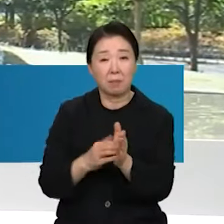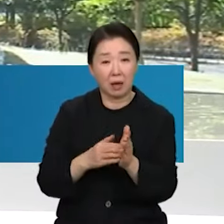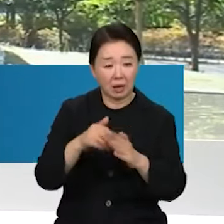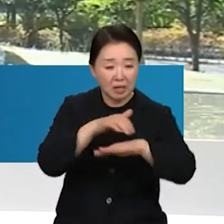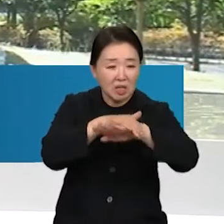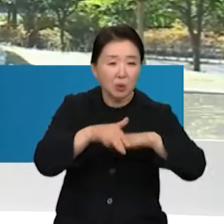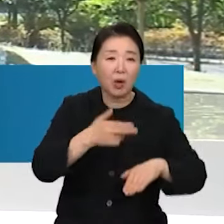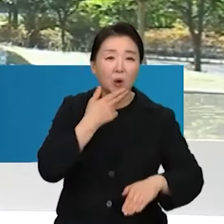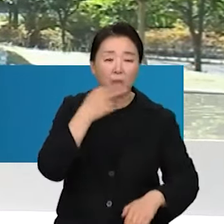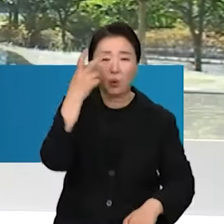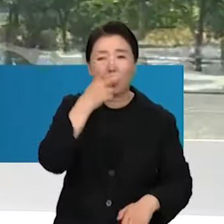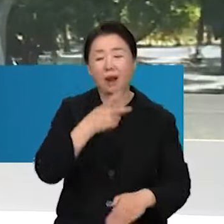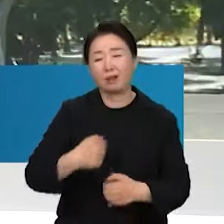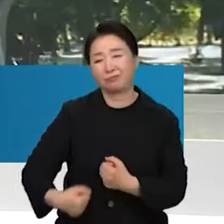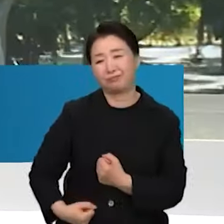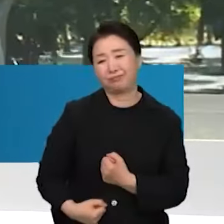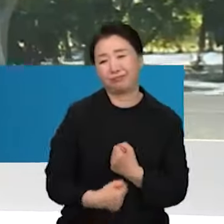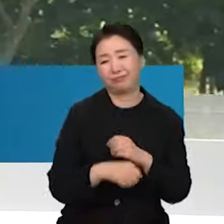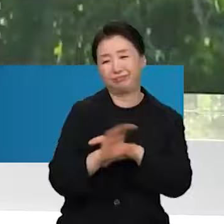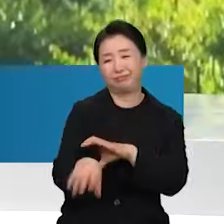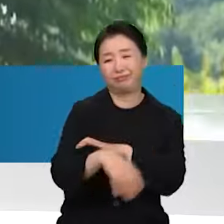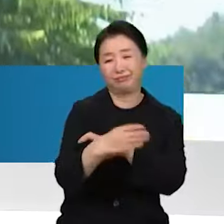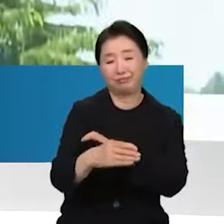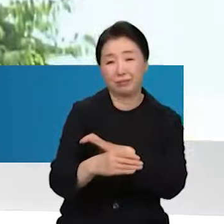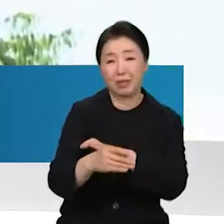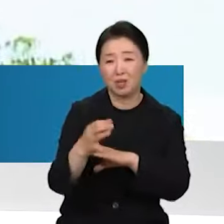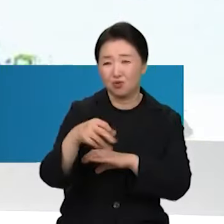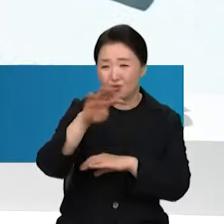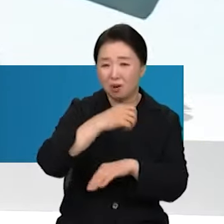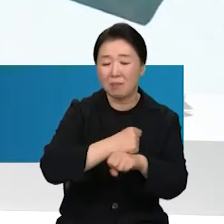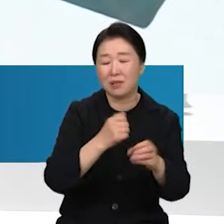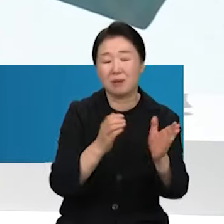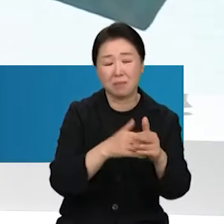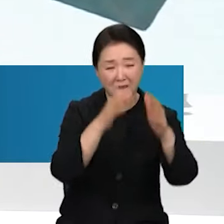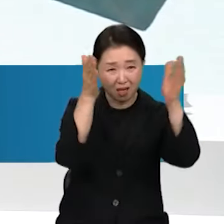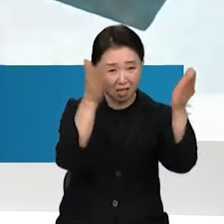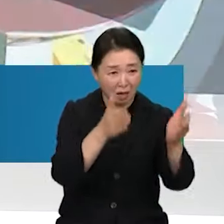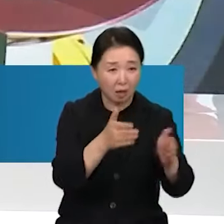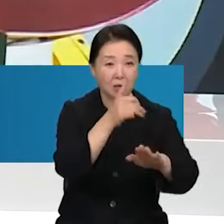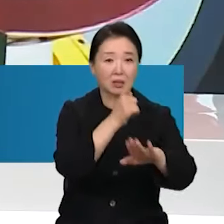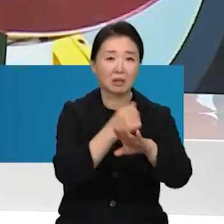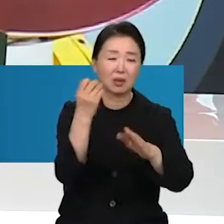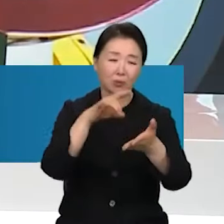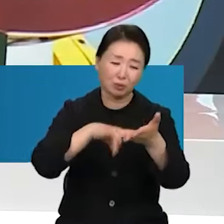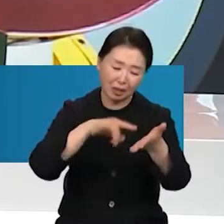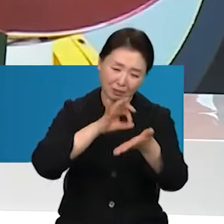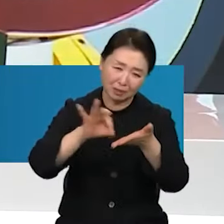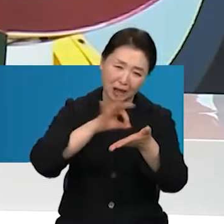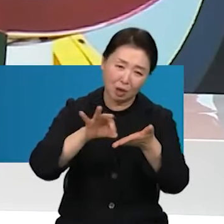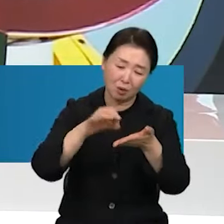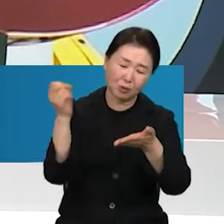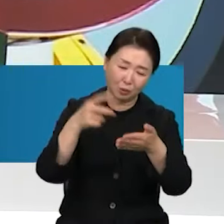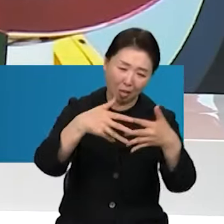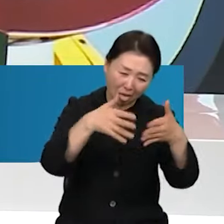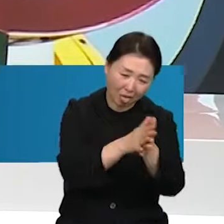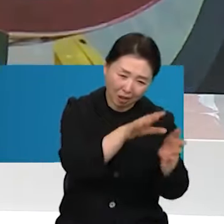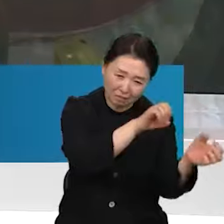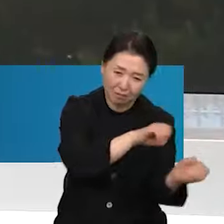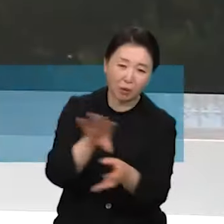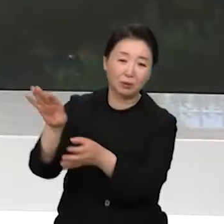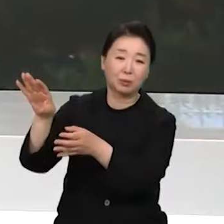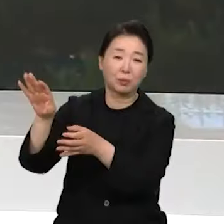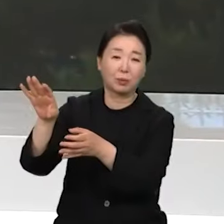없었거나 관리가 부실했던 탓에 수억 원을 들여 조형물을 만들었다가 나중에 또 세금을 써가면서 없애는 경우가